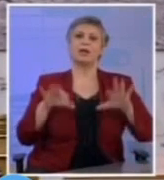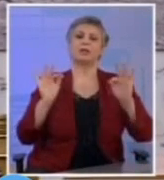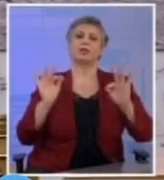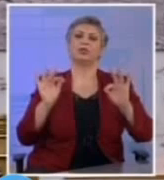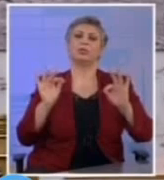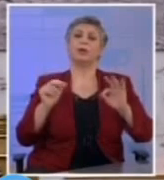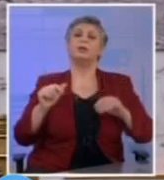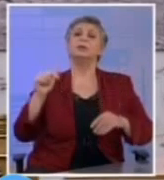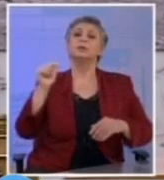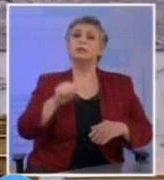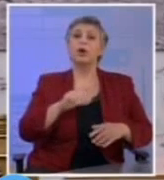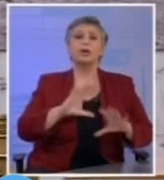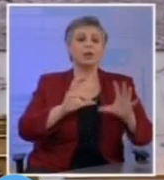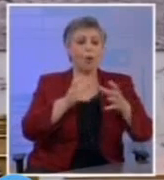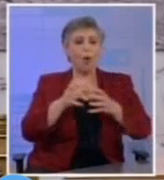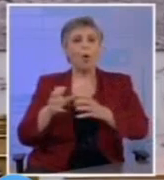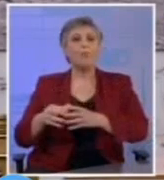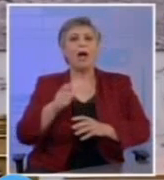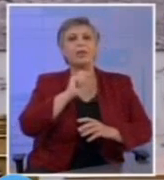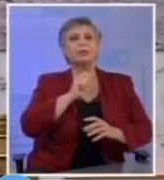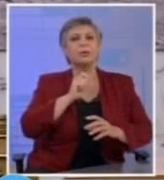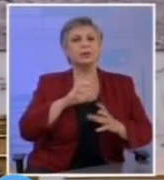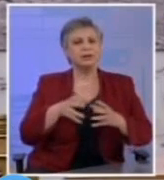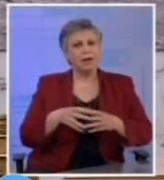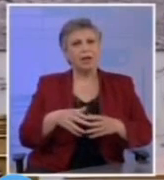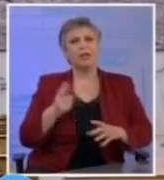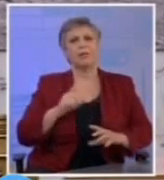φροντίσουν οι κοινοβουλευτικές ομάδες, διακόπτουμε για 10 λεπτά.